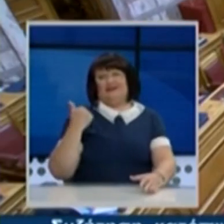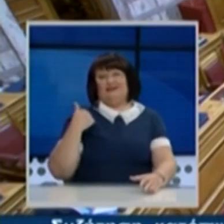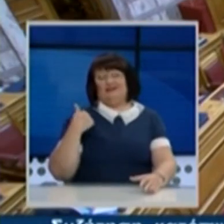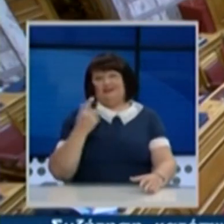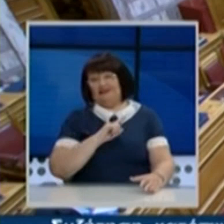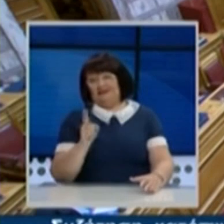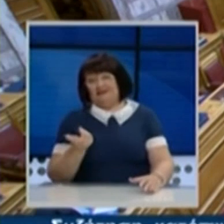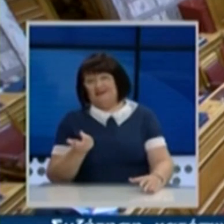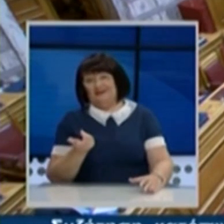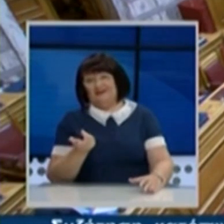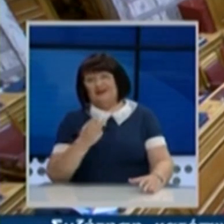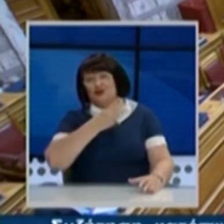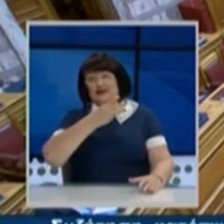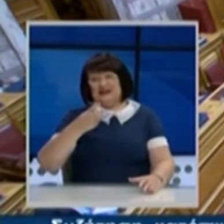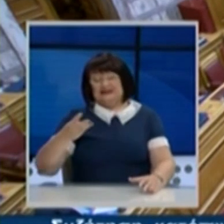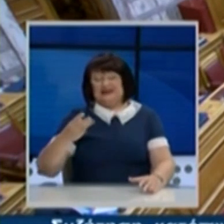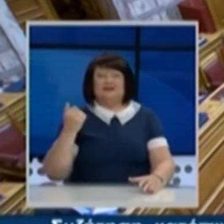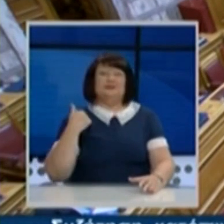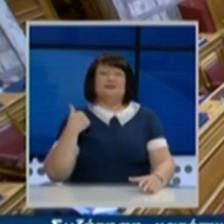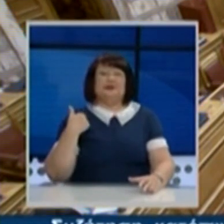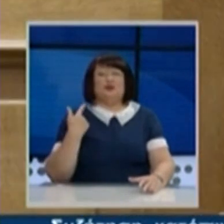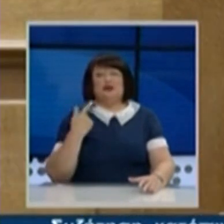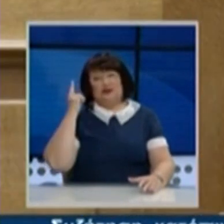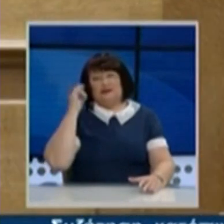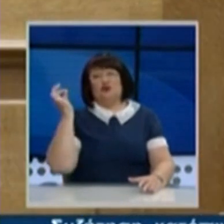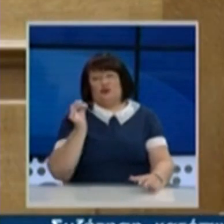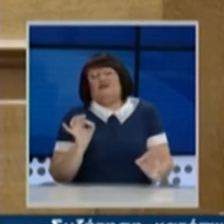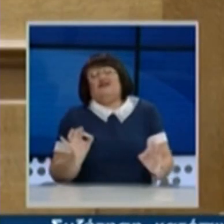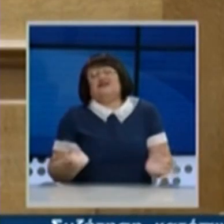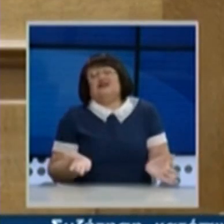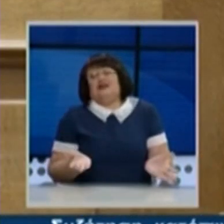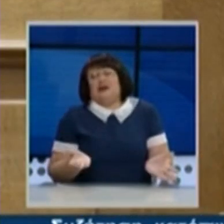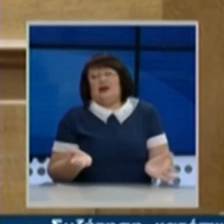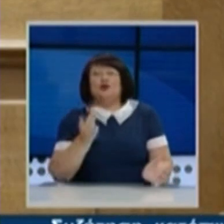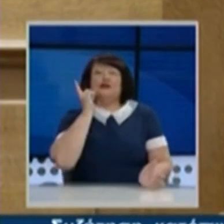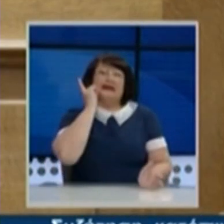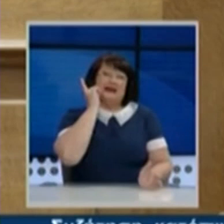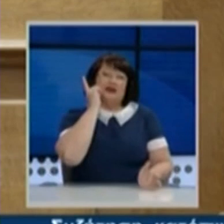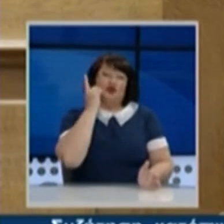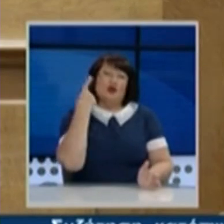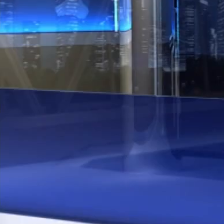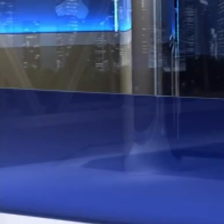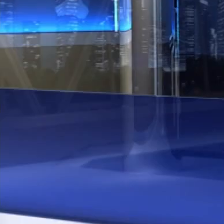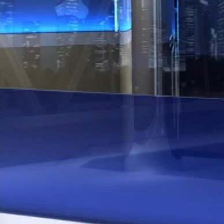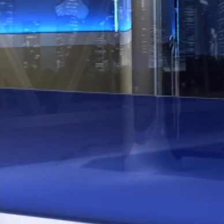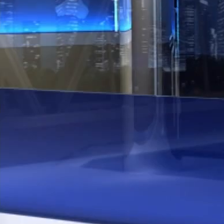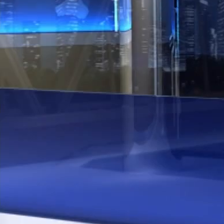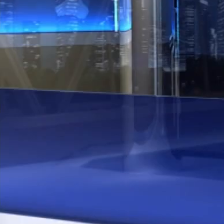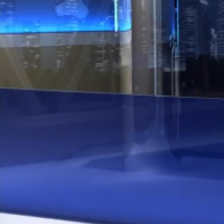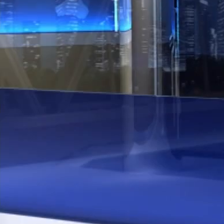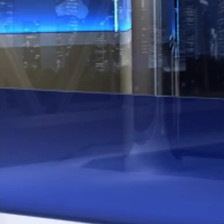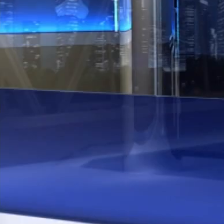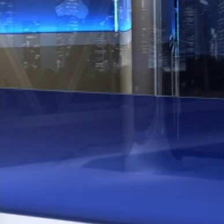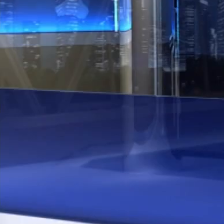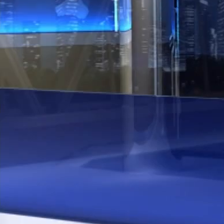Ειδικά η αξιωματική αντιπολίτευση, μόνο μην μας πείτε ότι αυτό ήταν αυτονόητο. Ήταν αυτονόητο. Ειδικά εσείς να μην το πείτε αυτό.